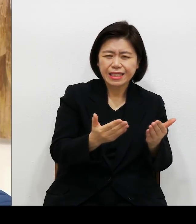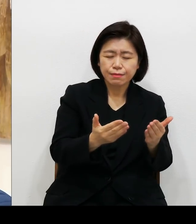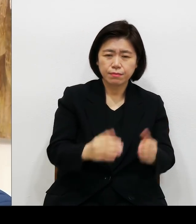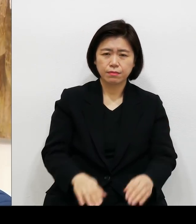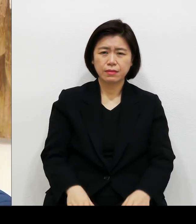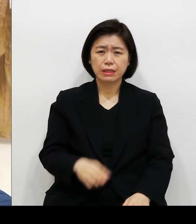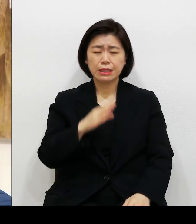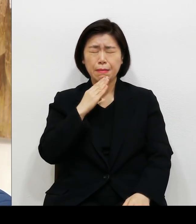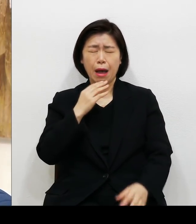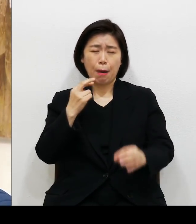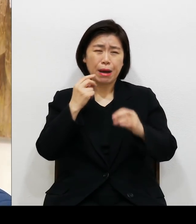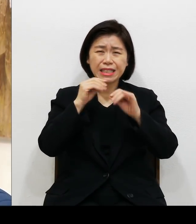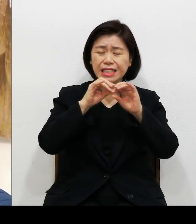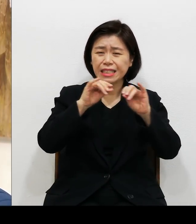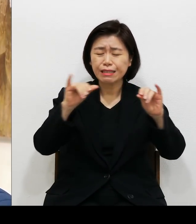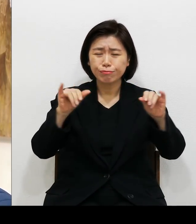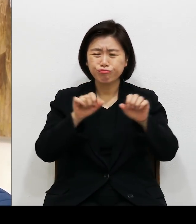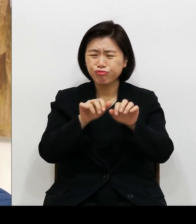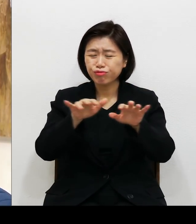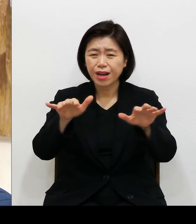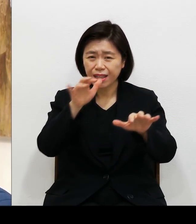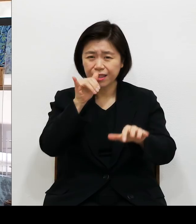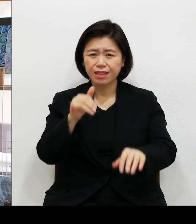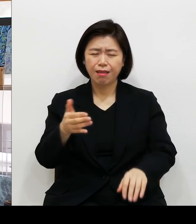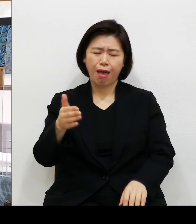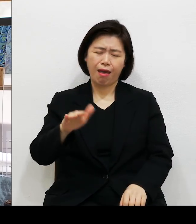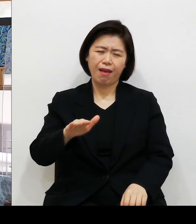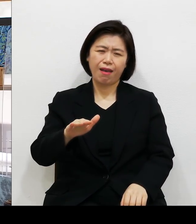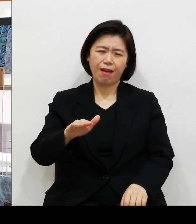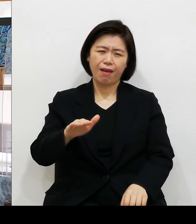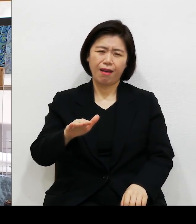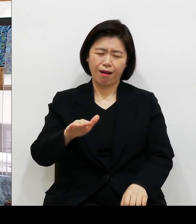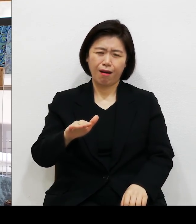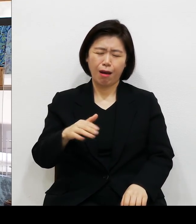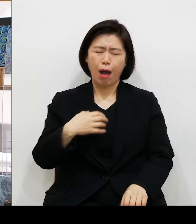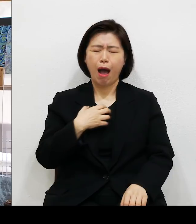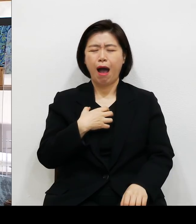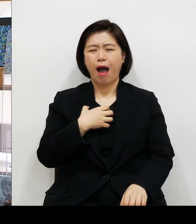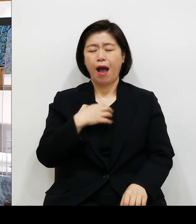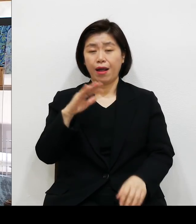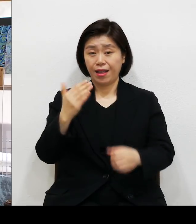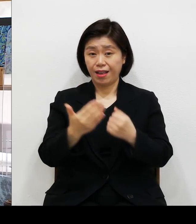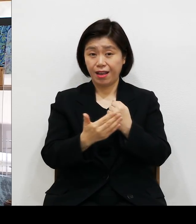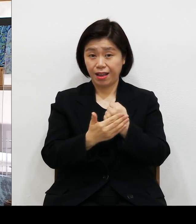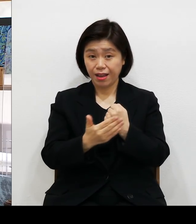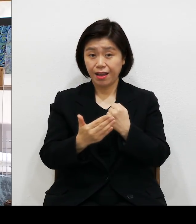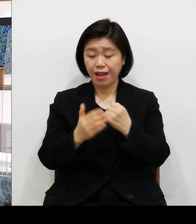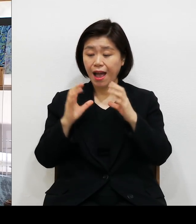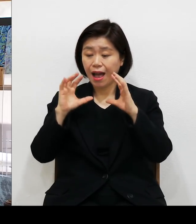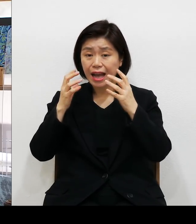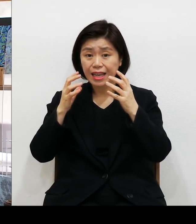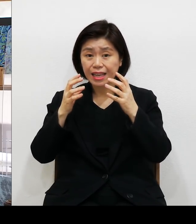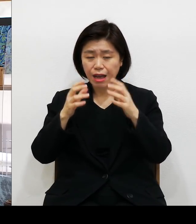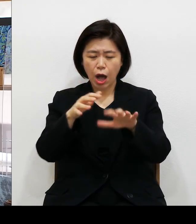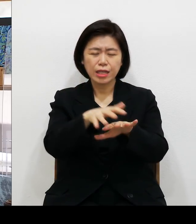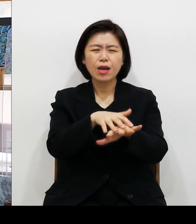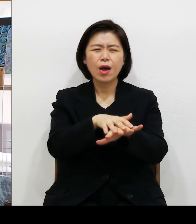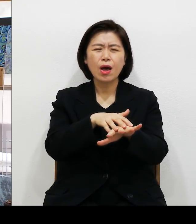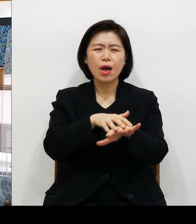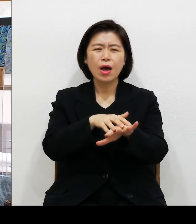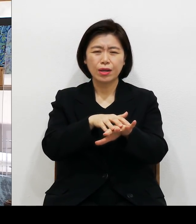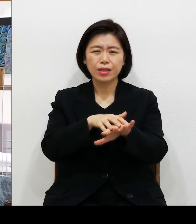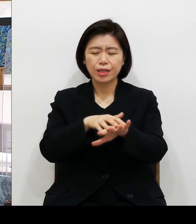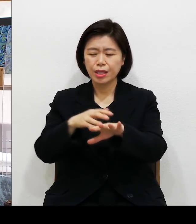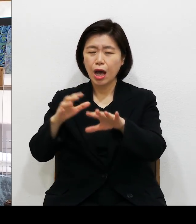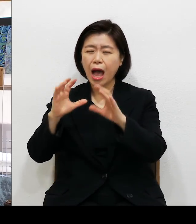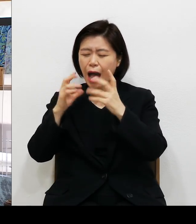정말 먼지가 많이 나르긴 하더라고요. 그럼 저는 또 그 뭐 그 애기 그 거즈 네. 좀 큰 천 있잖아요. 예, 예. 덮어놓고